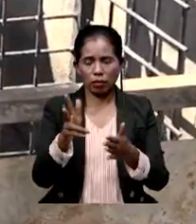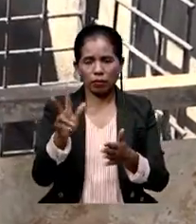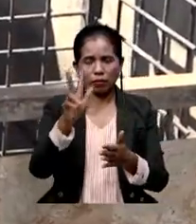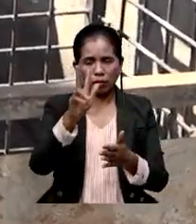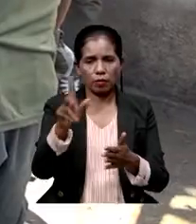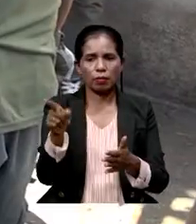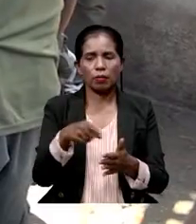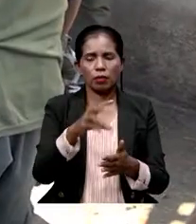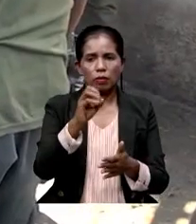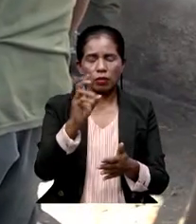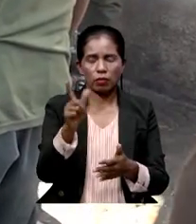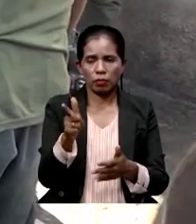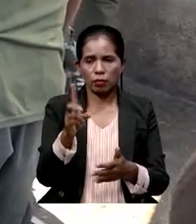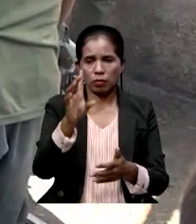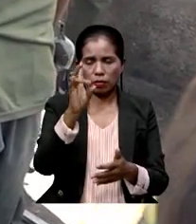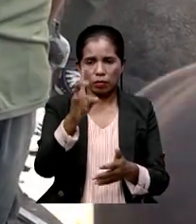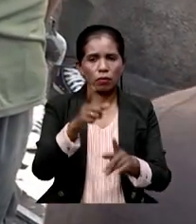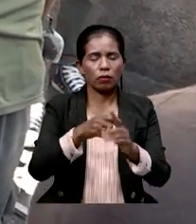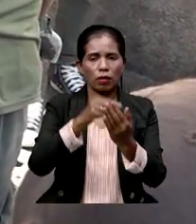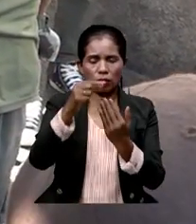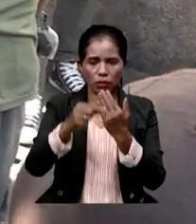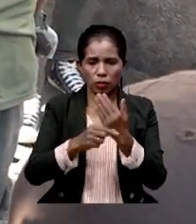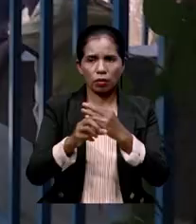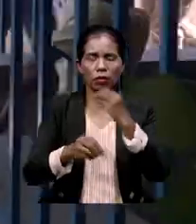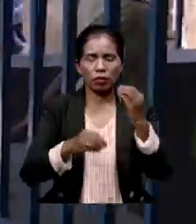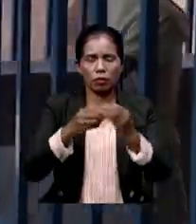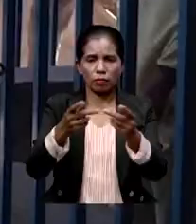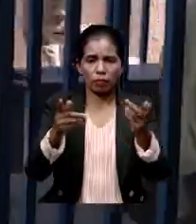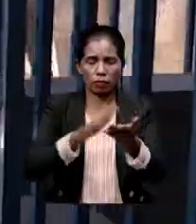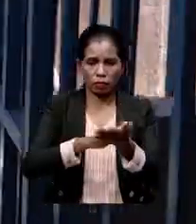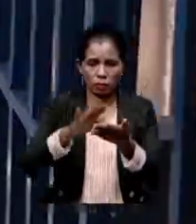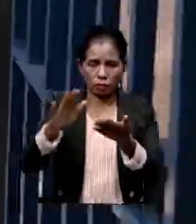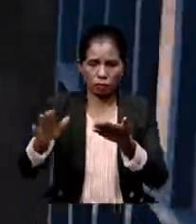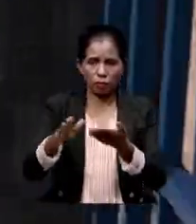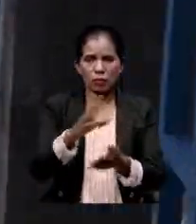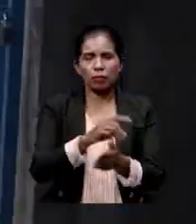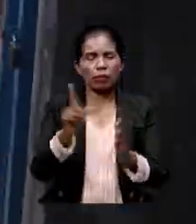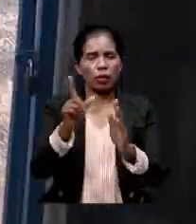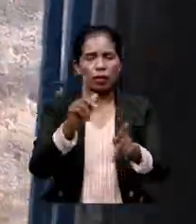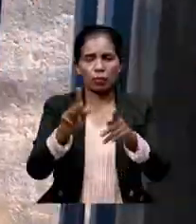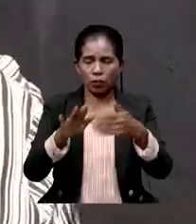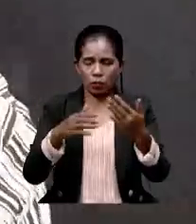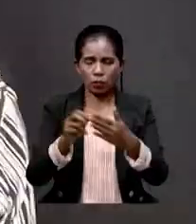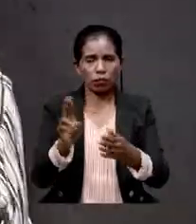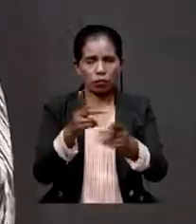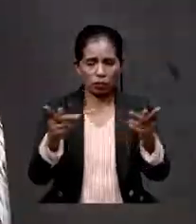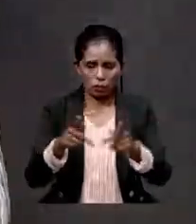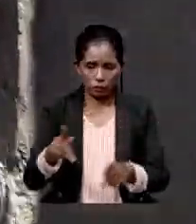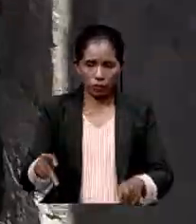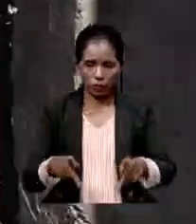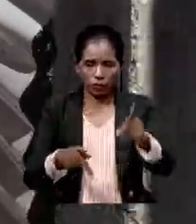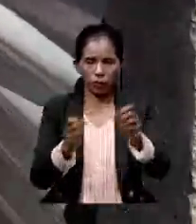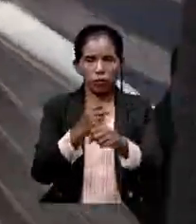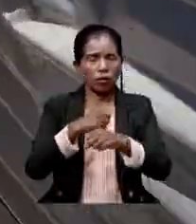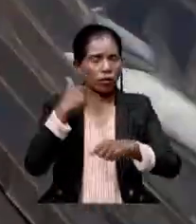barra ring roa balu lorong ron rasing itu fulan agosto. Konaba higiene na ordem público bandu sidadaun sira uja espaço público. Hodi